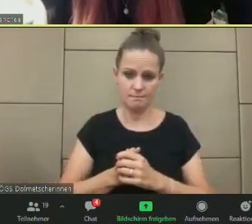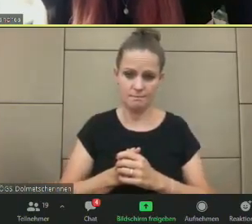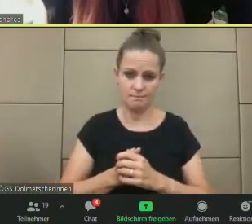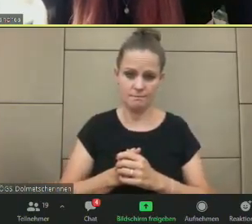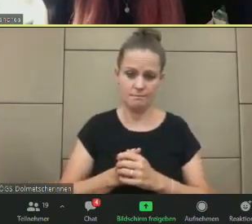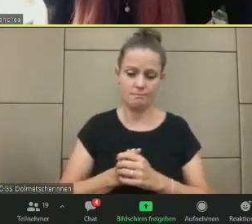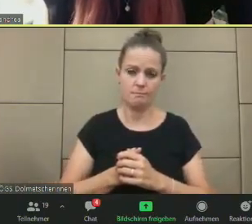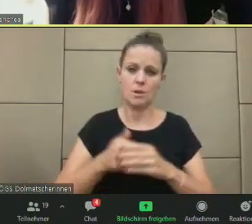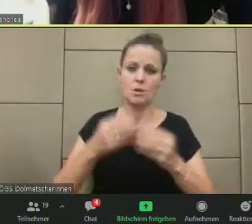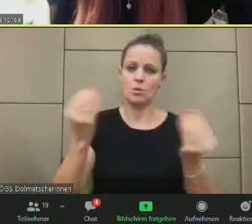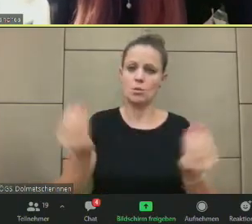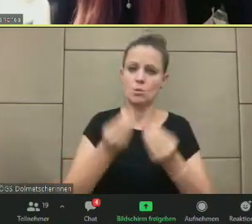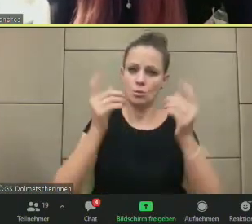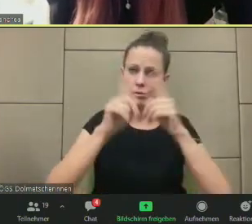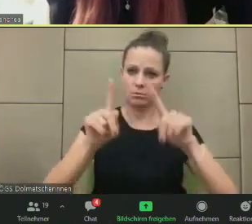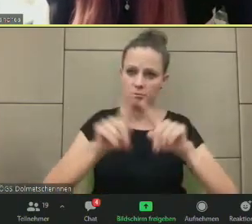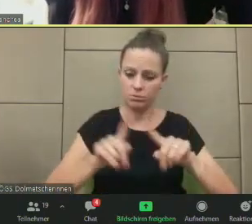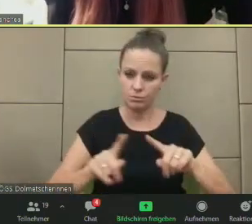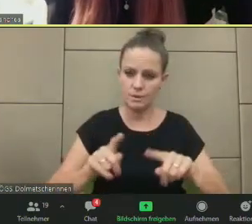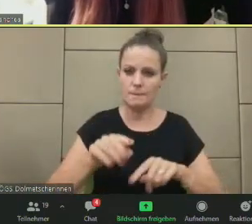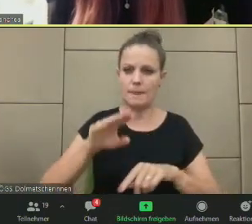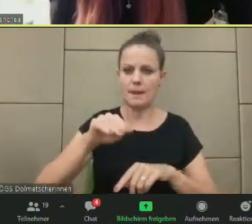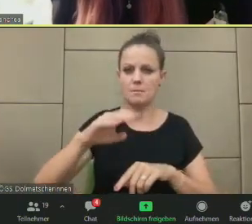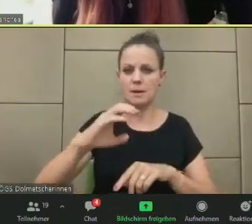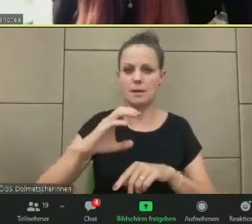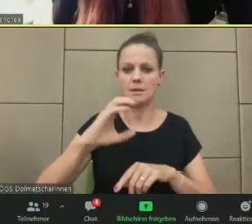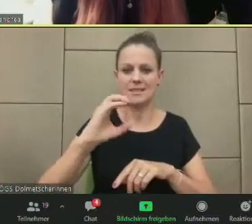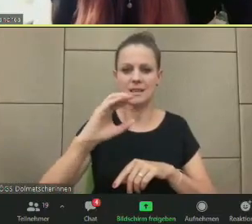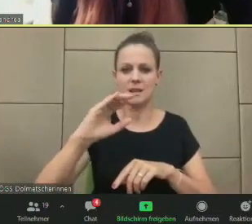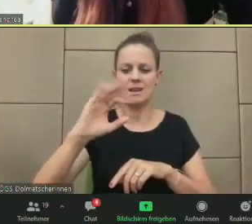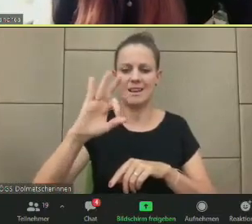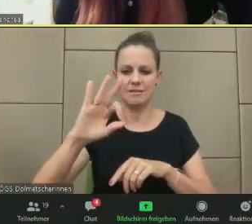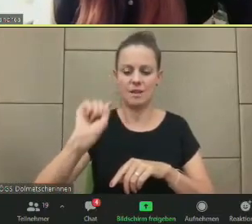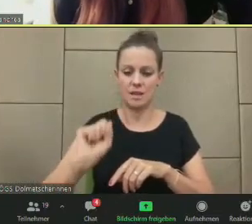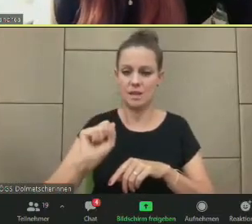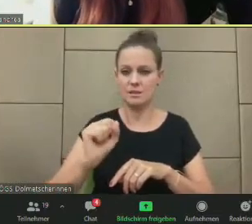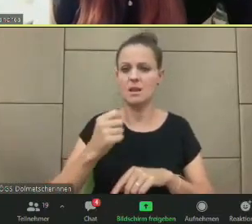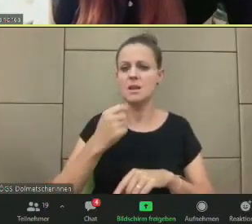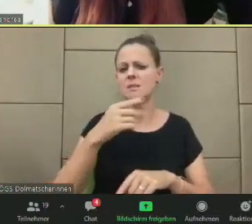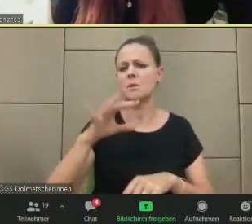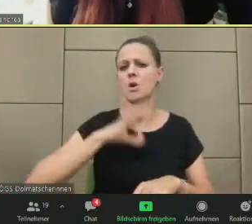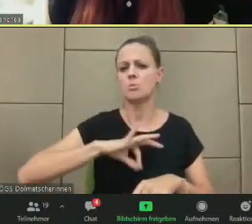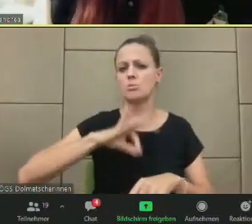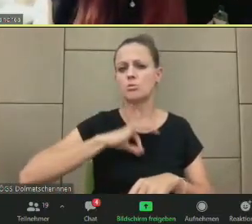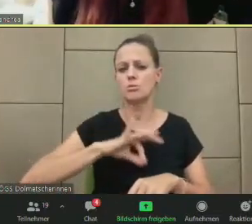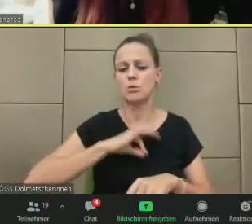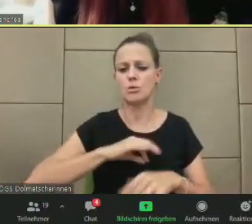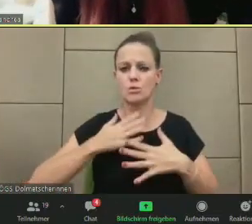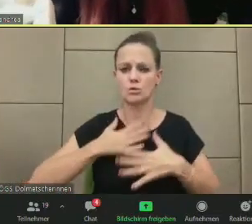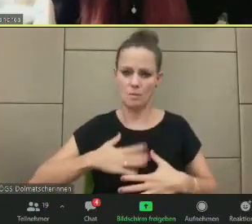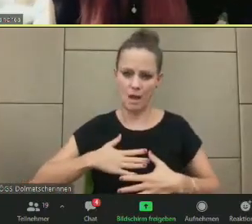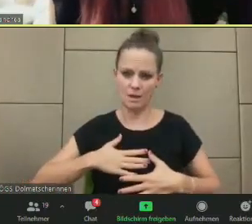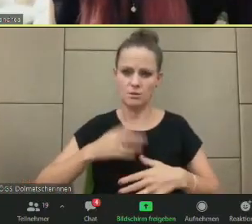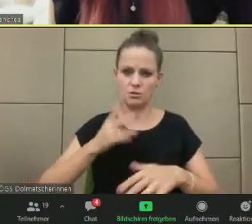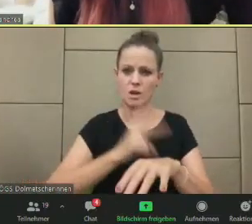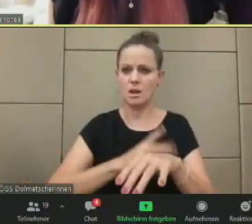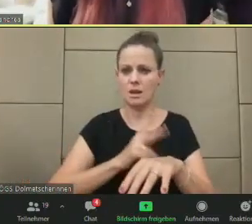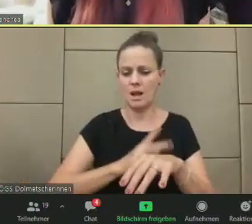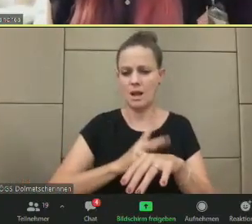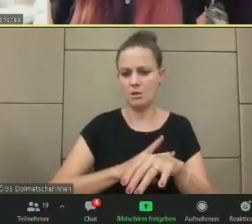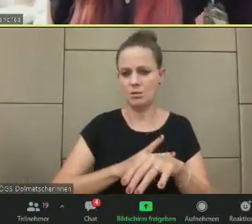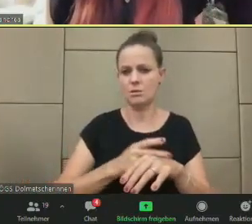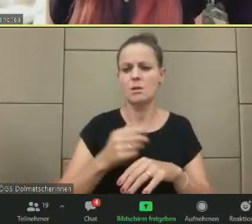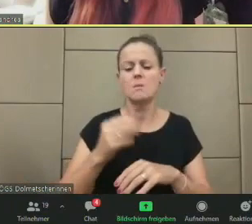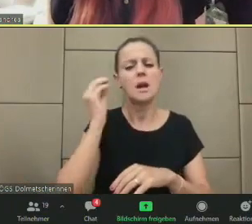unterschiedliche Gründe. Es liegt auch daran, dass ME/CFS für viele, viele Jahre als psychosomatische Erkrankung angenommen wurde. Das heißt, man